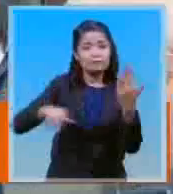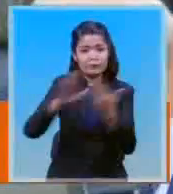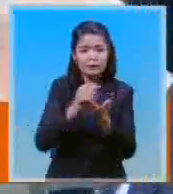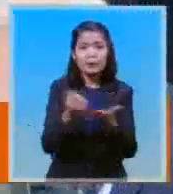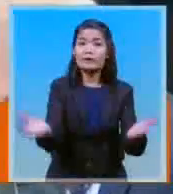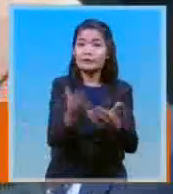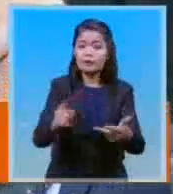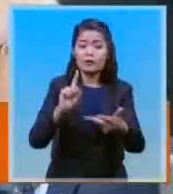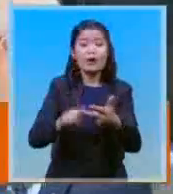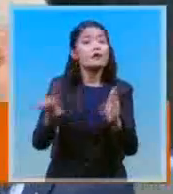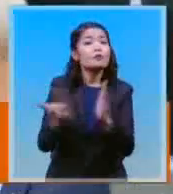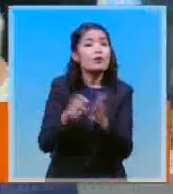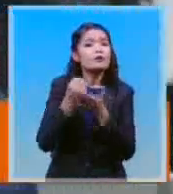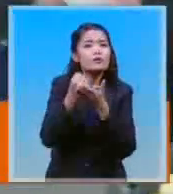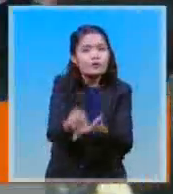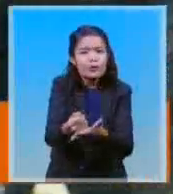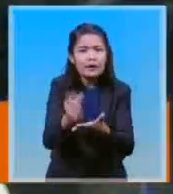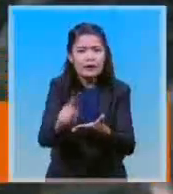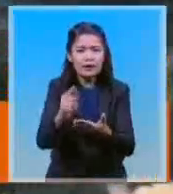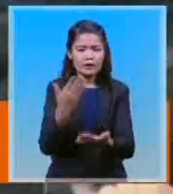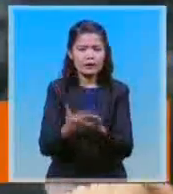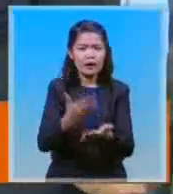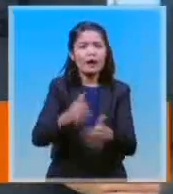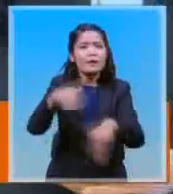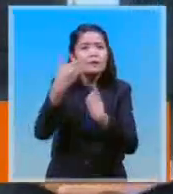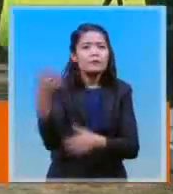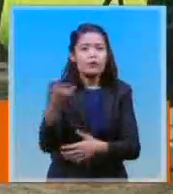คือของที่